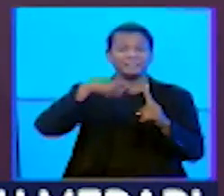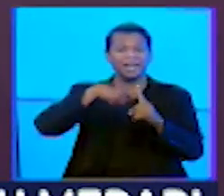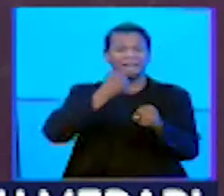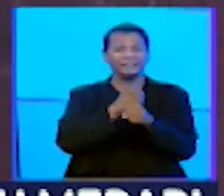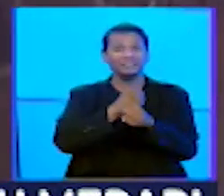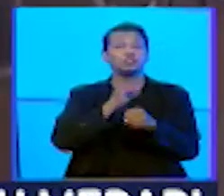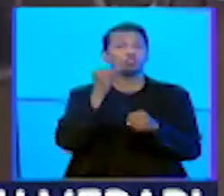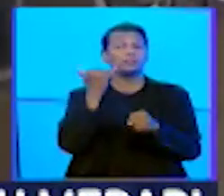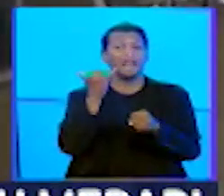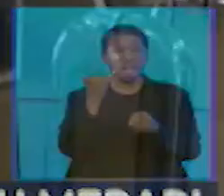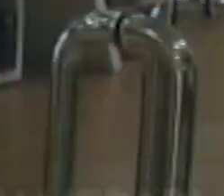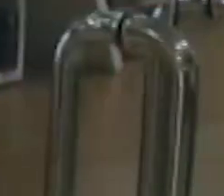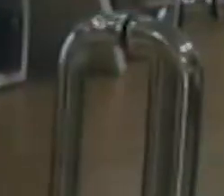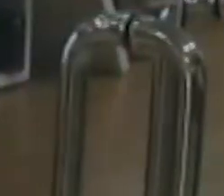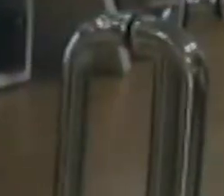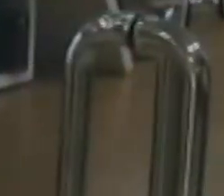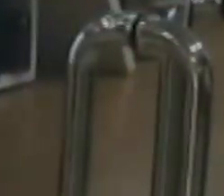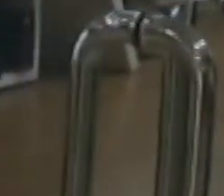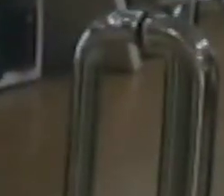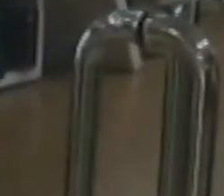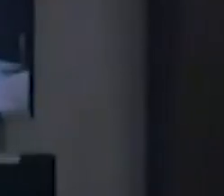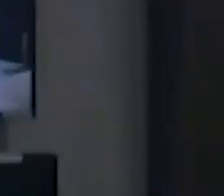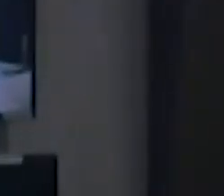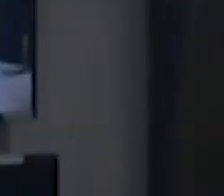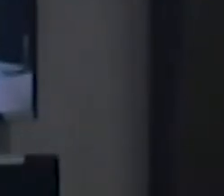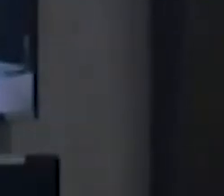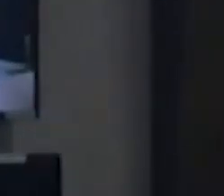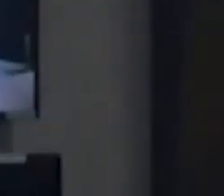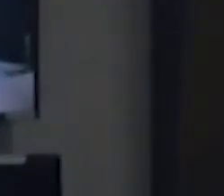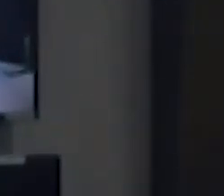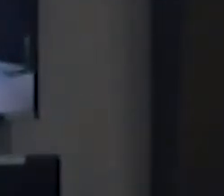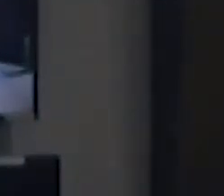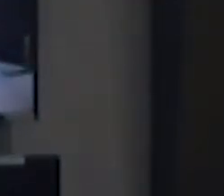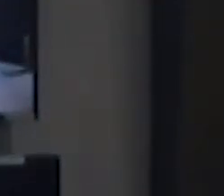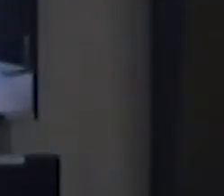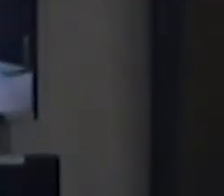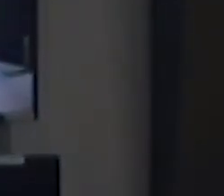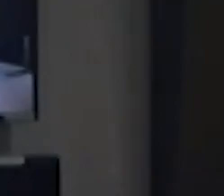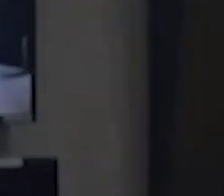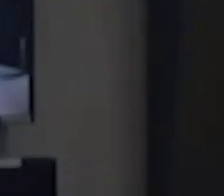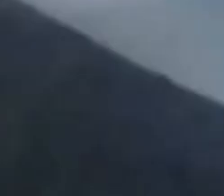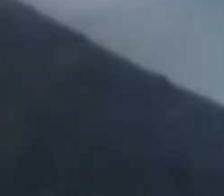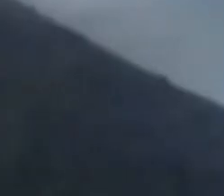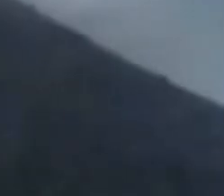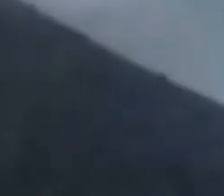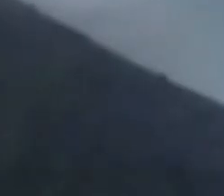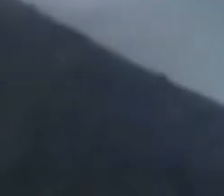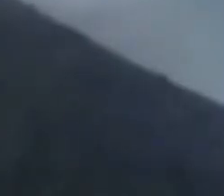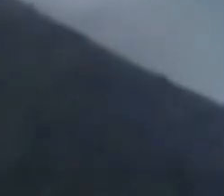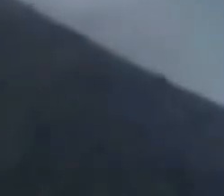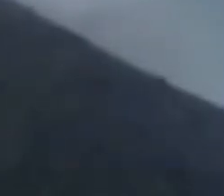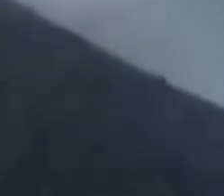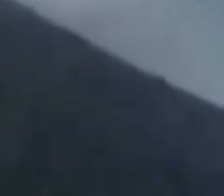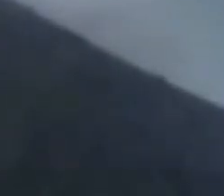malam. Kepala BPPTKG Yogyakarta Hanik Humaida menyatakan pergerakan magma dari dalam Gunung Merapi sudah sampai